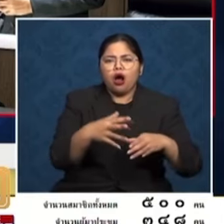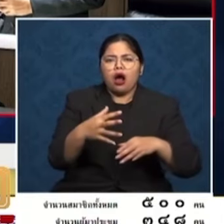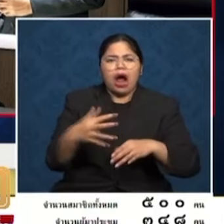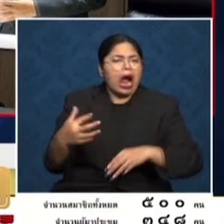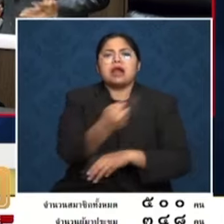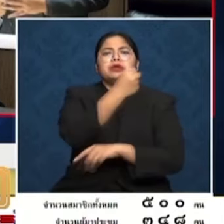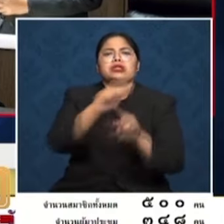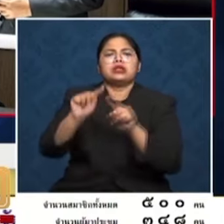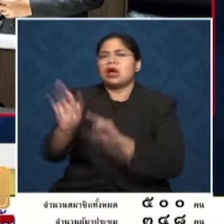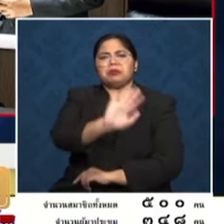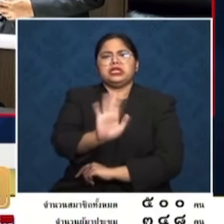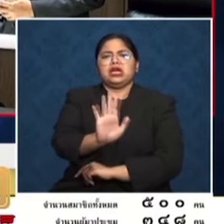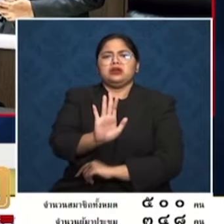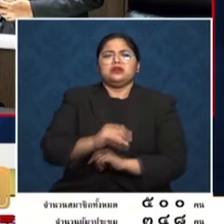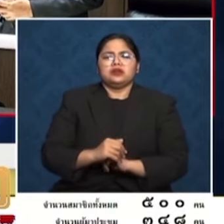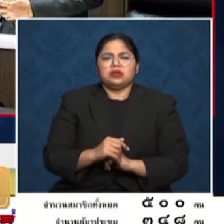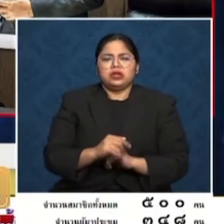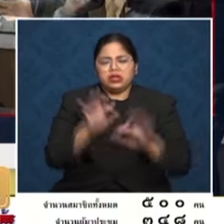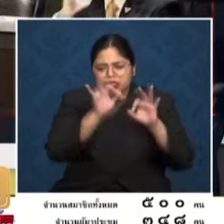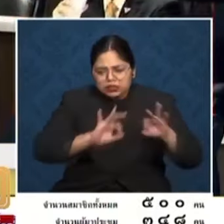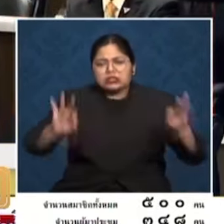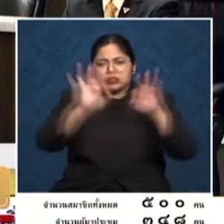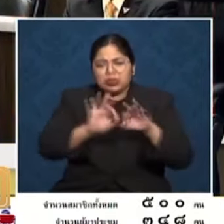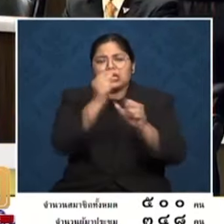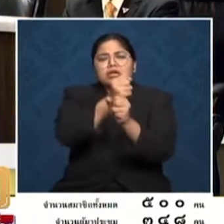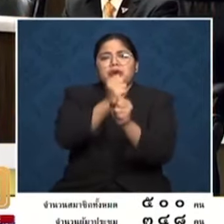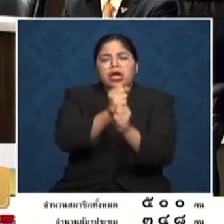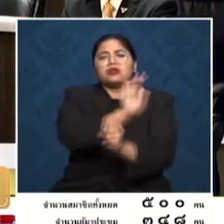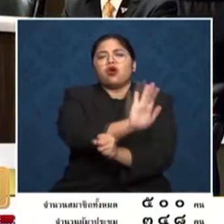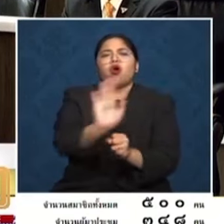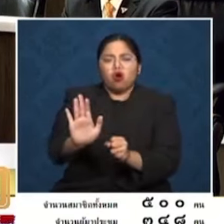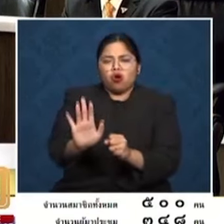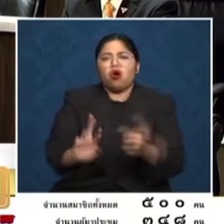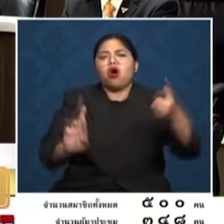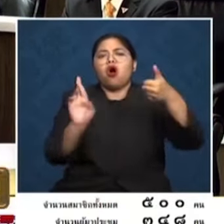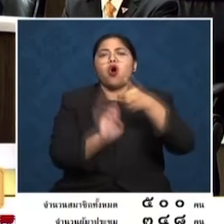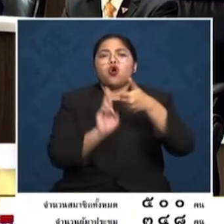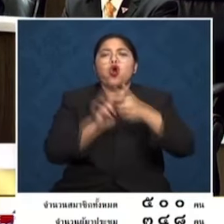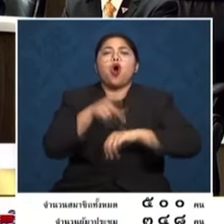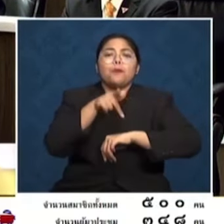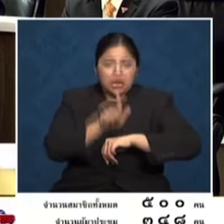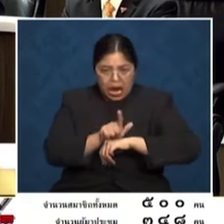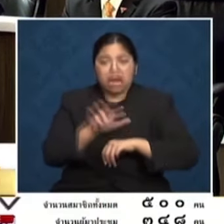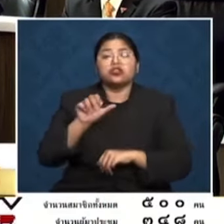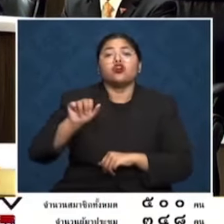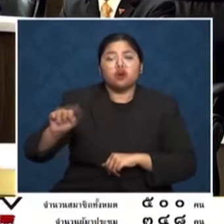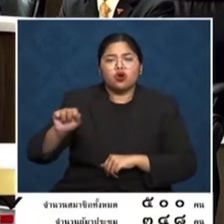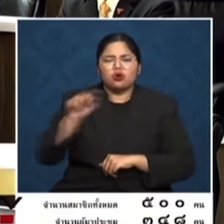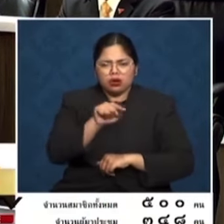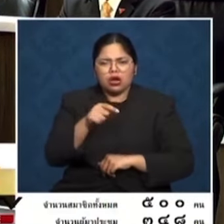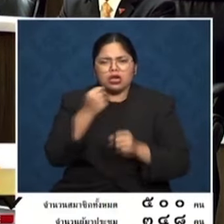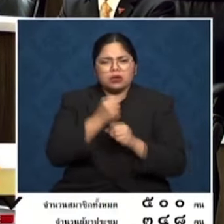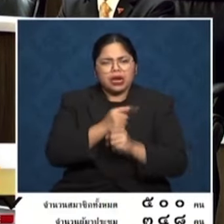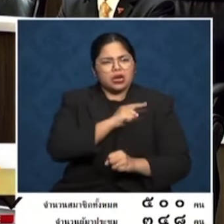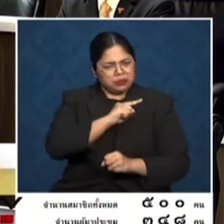ทำผมเชื่อว่าในการทำงานอย่างท่านรองประธานสภาผู้แทนราษฎรนั้นเป็นการทำโดยชอบและเป็นหน้าที่ที่